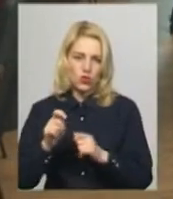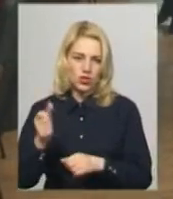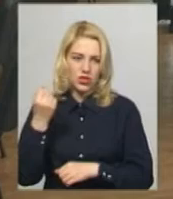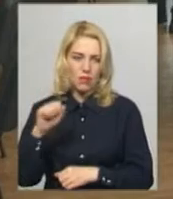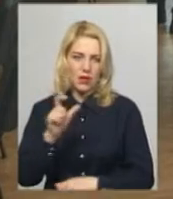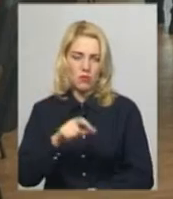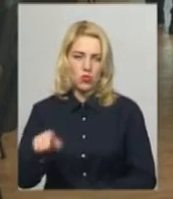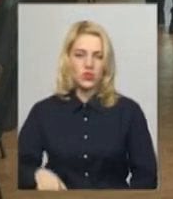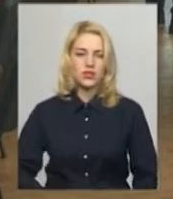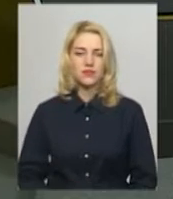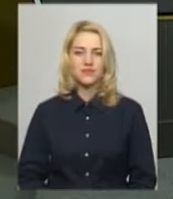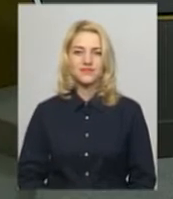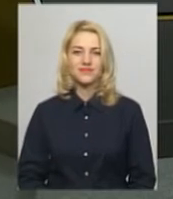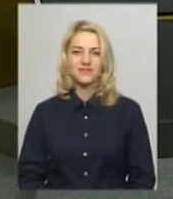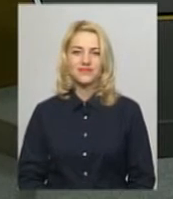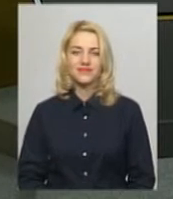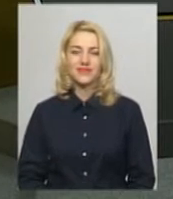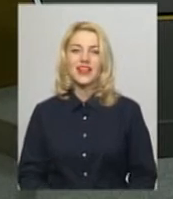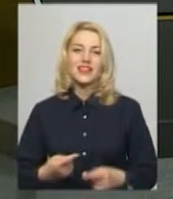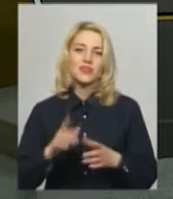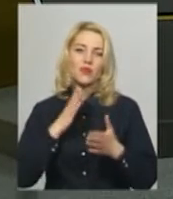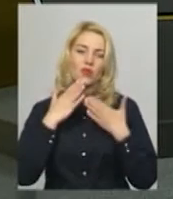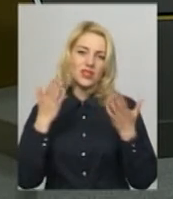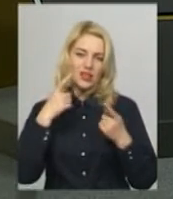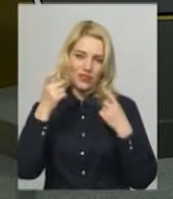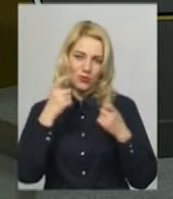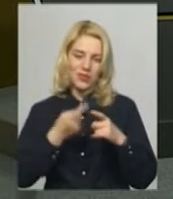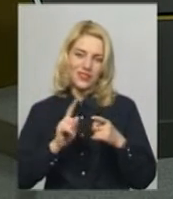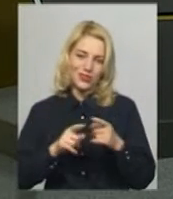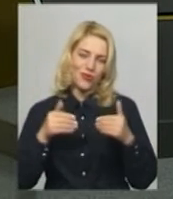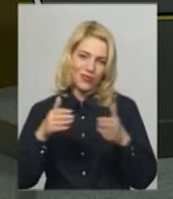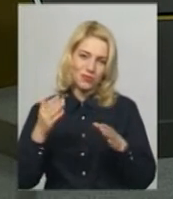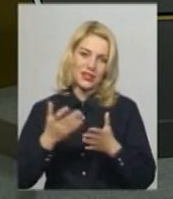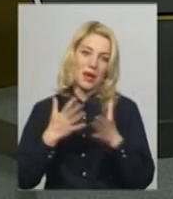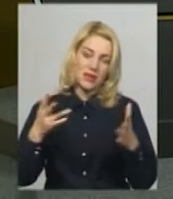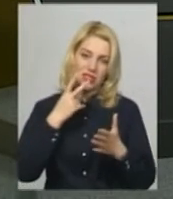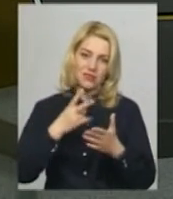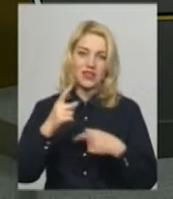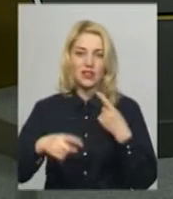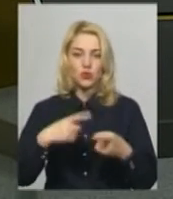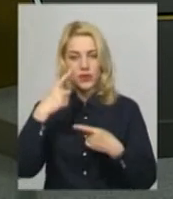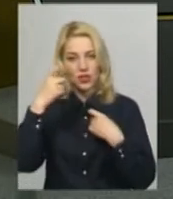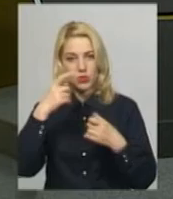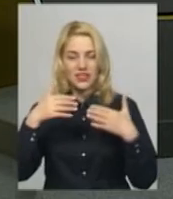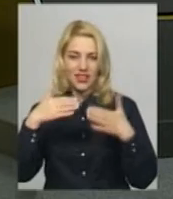новини «Поділляцентр». Це була остання інформація цього випуску. Більше дивіться у наступних